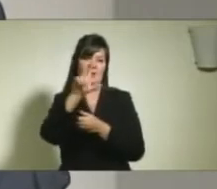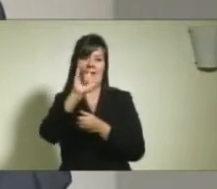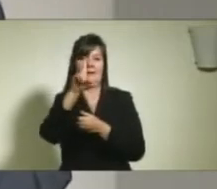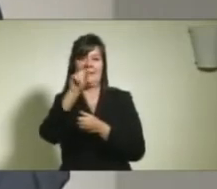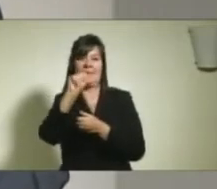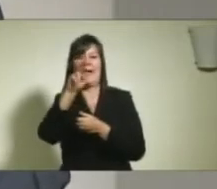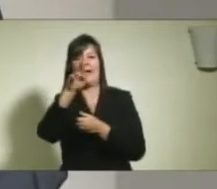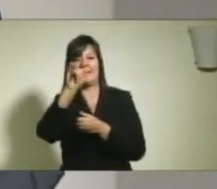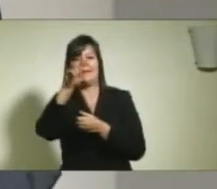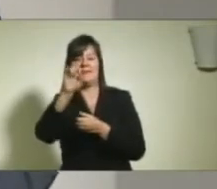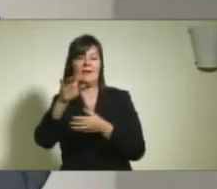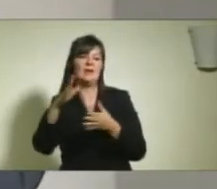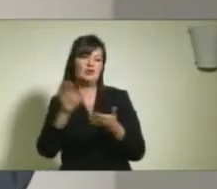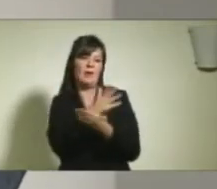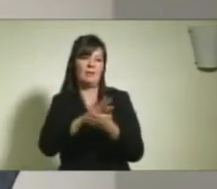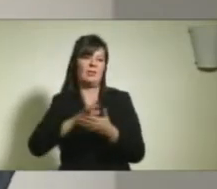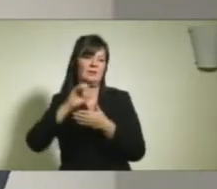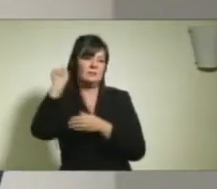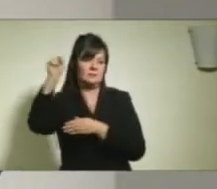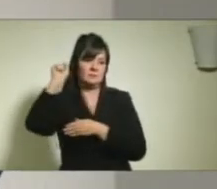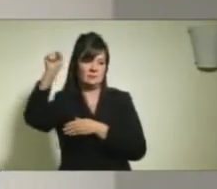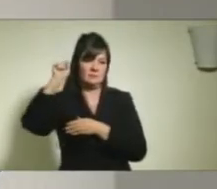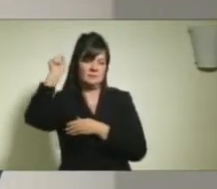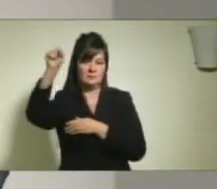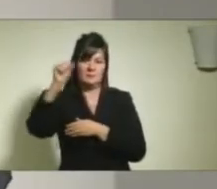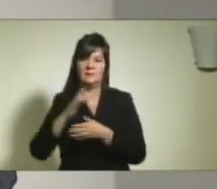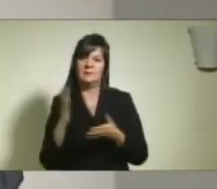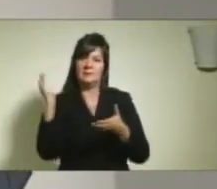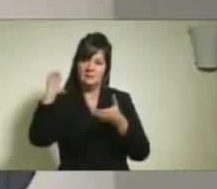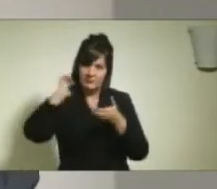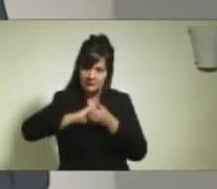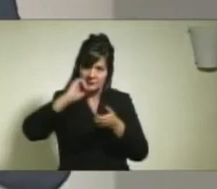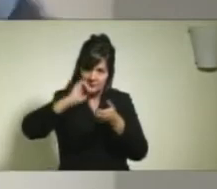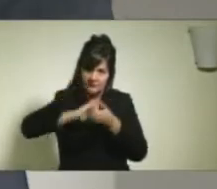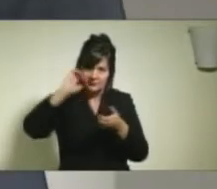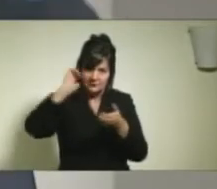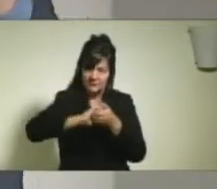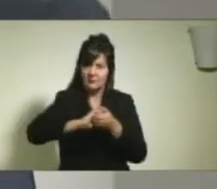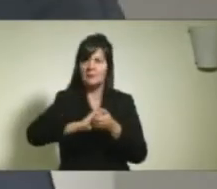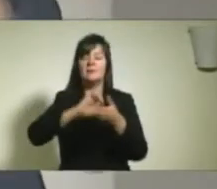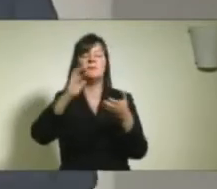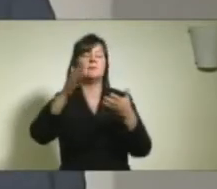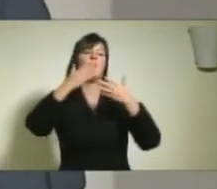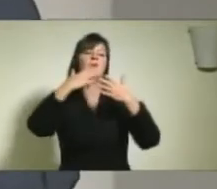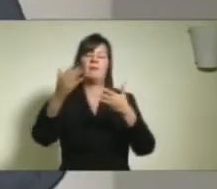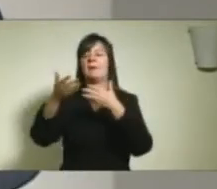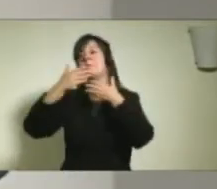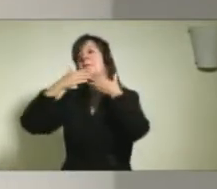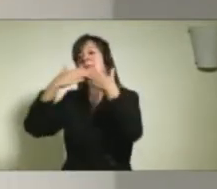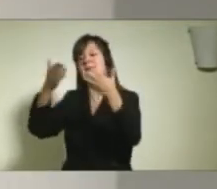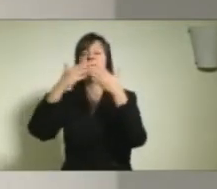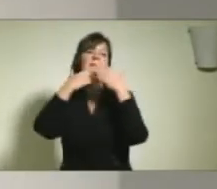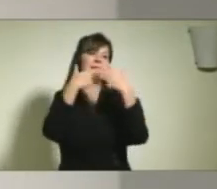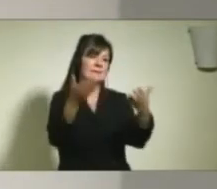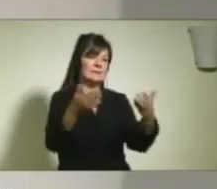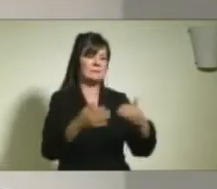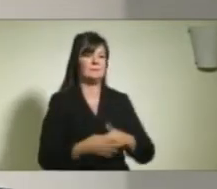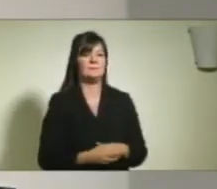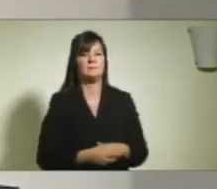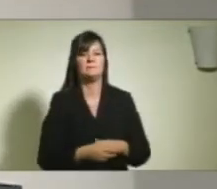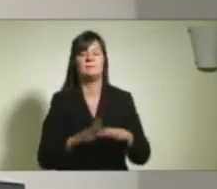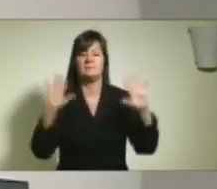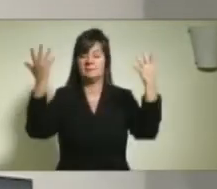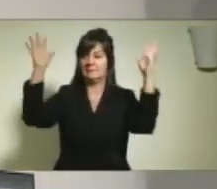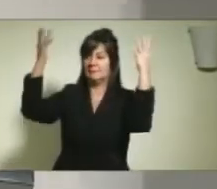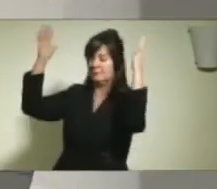solidarité, solidarité. Donc, thank you. Merci. Merci.